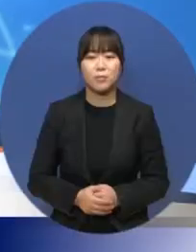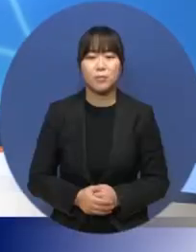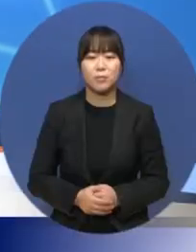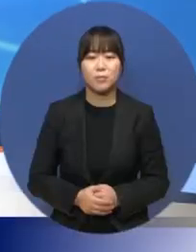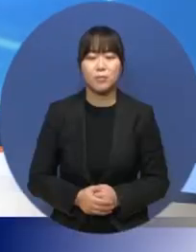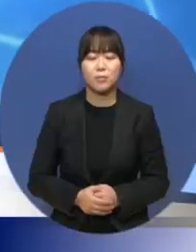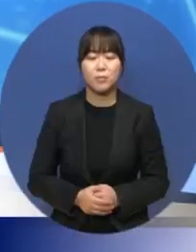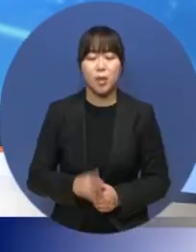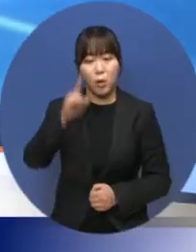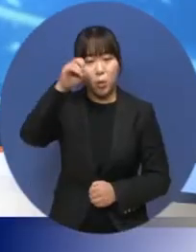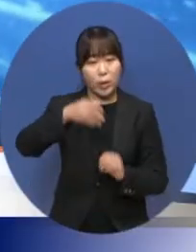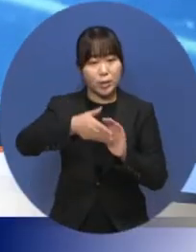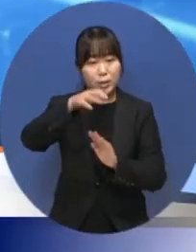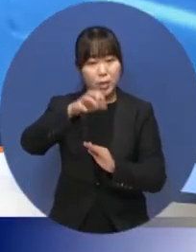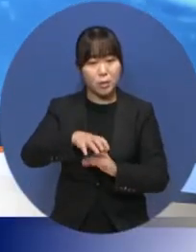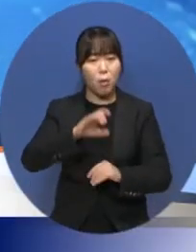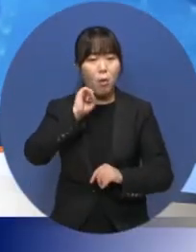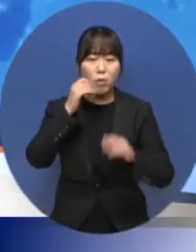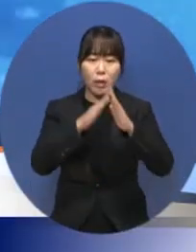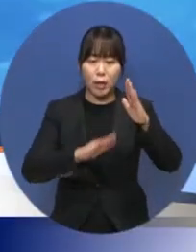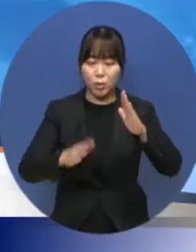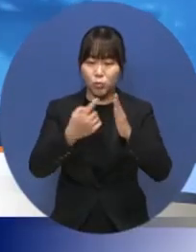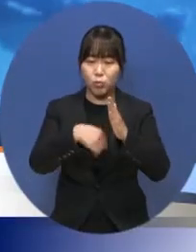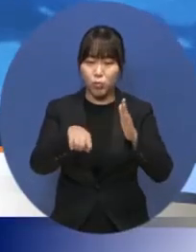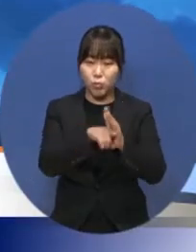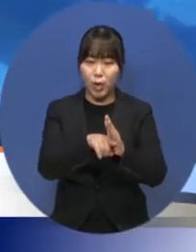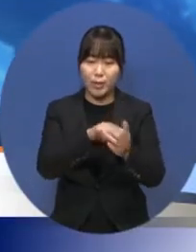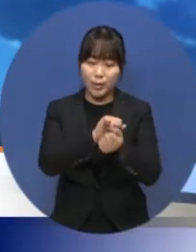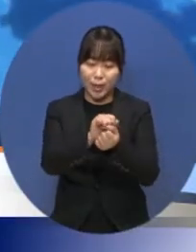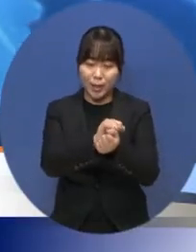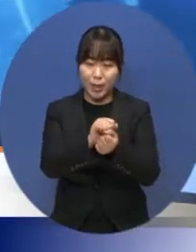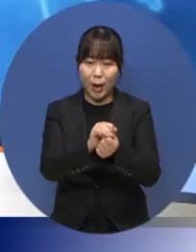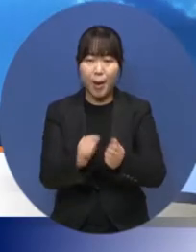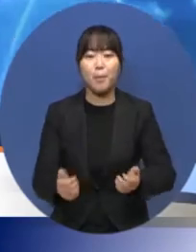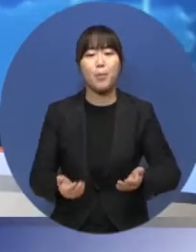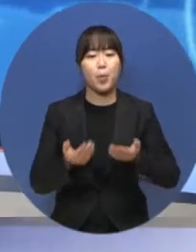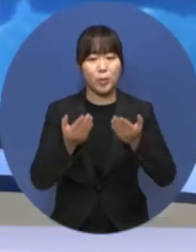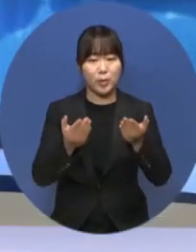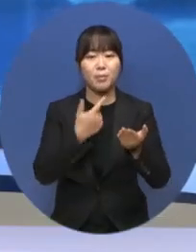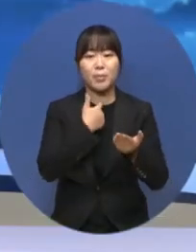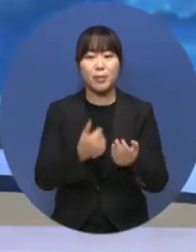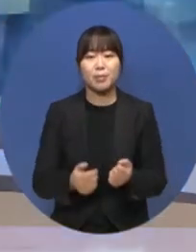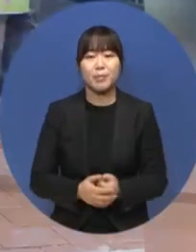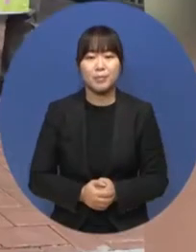고양시에서 저소득층 가정을 위한 세탁 봉사 를 진행했습니다